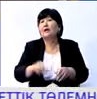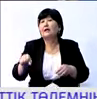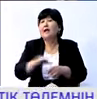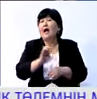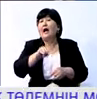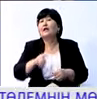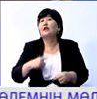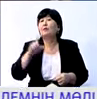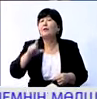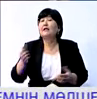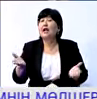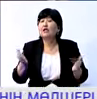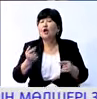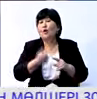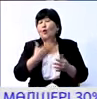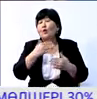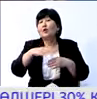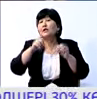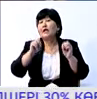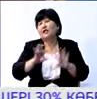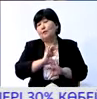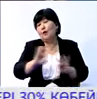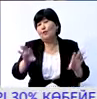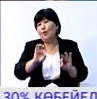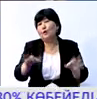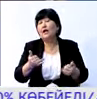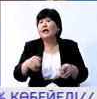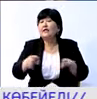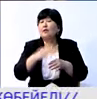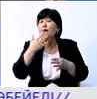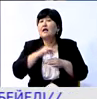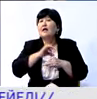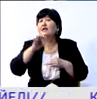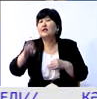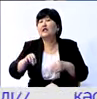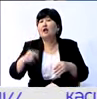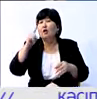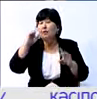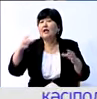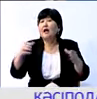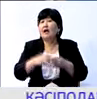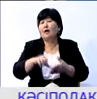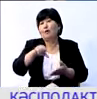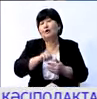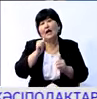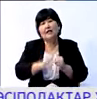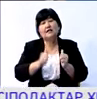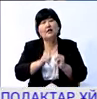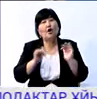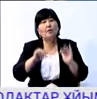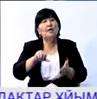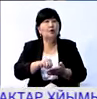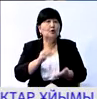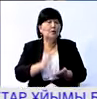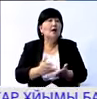IT мамандарды шақырып, солар өз тәжірибесімен бөліседі. Тіпті шет елдің белді компанияларының өкілдерімен де жиі-жиі бас қосып